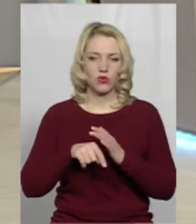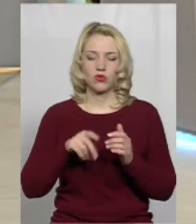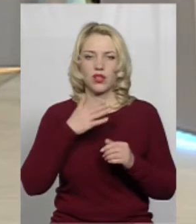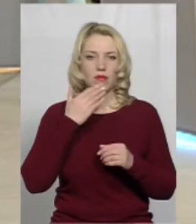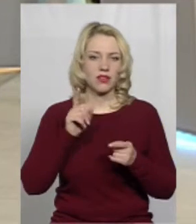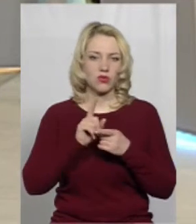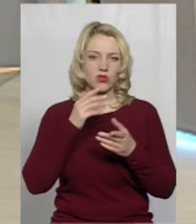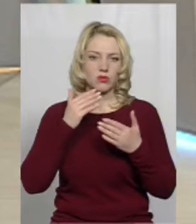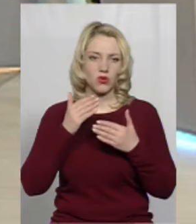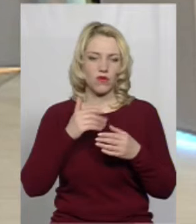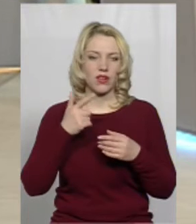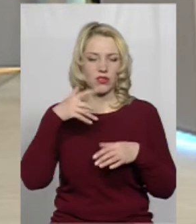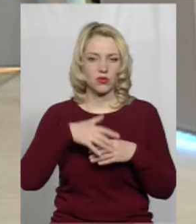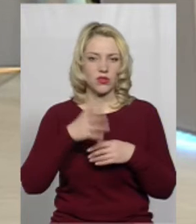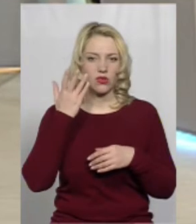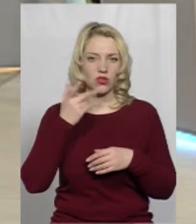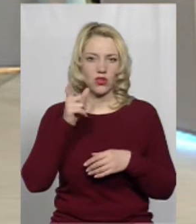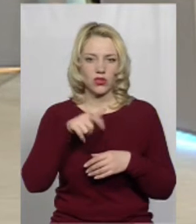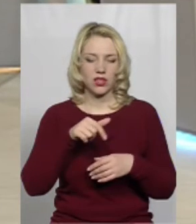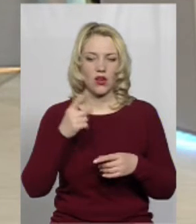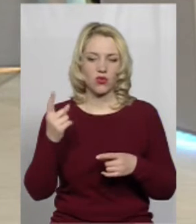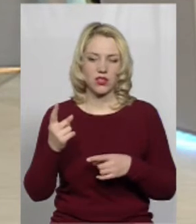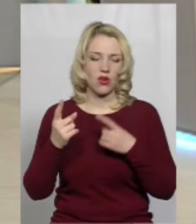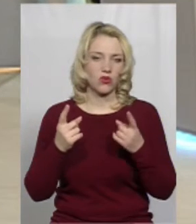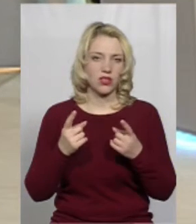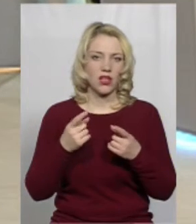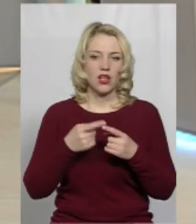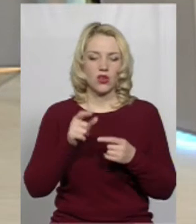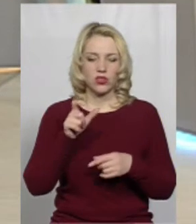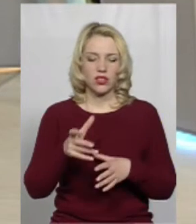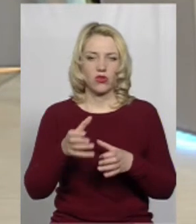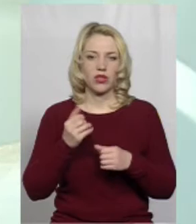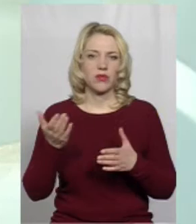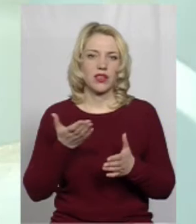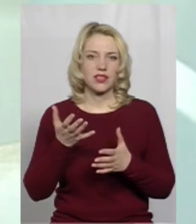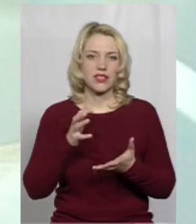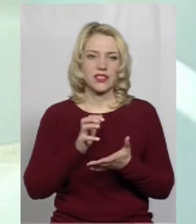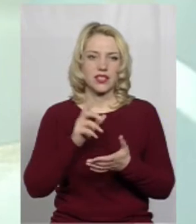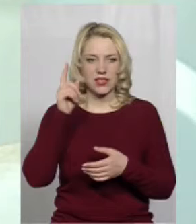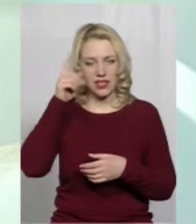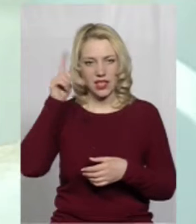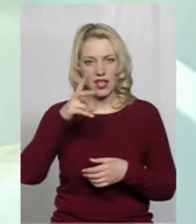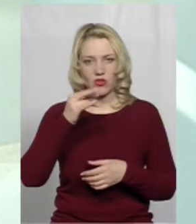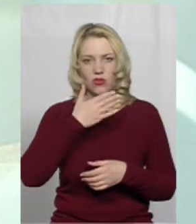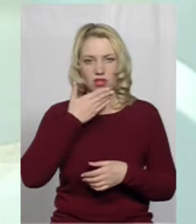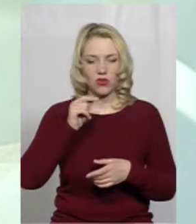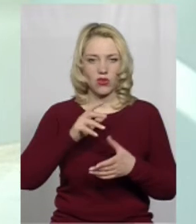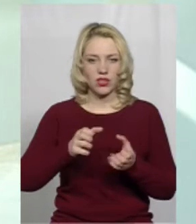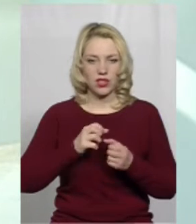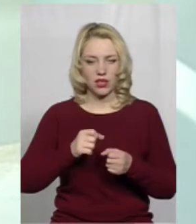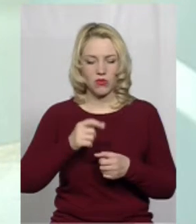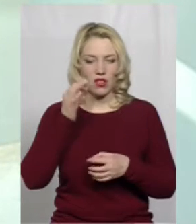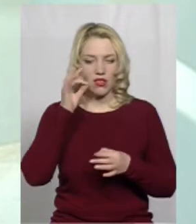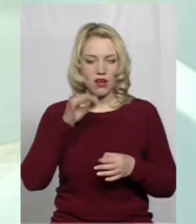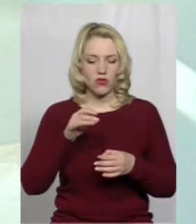немає такого спілкування, розумієте? Коли людина один на один, вона отримує якісь знання, але вона не отримує навички